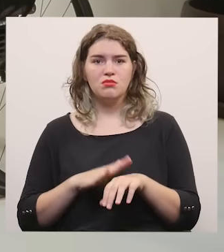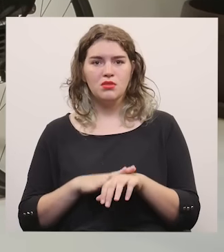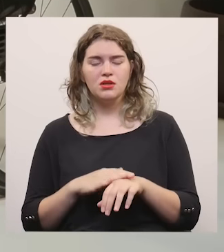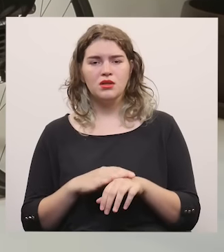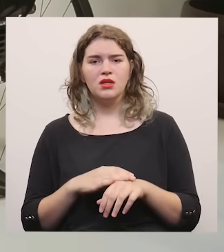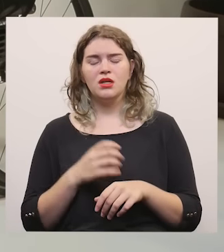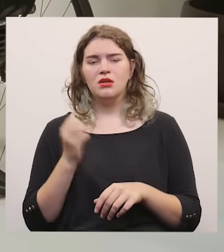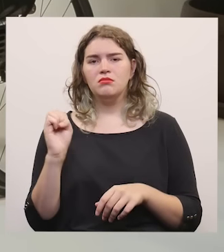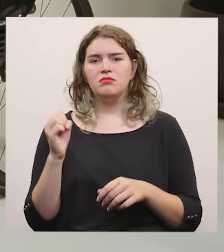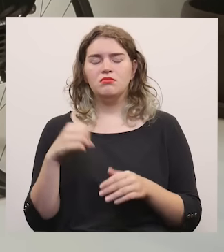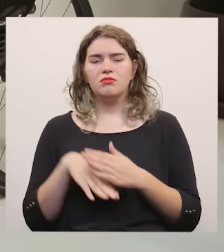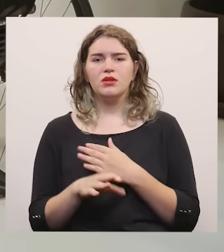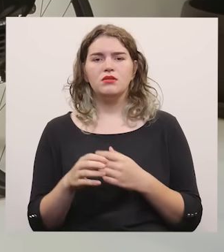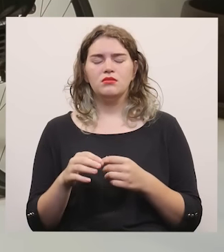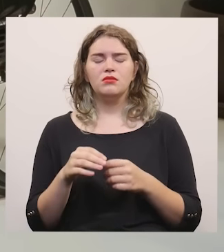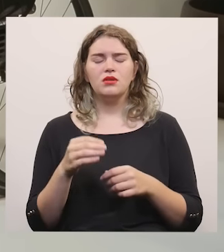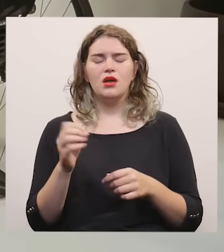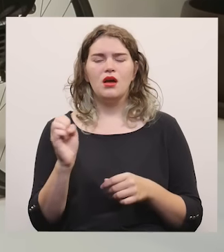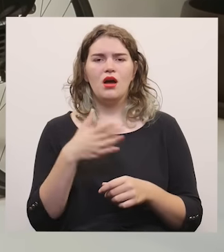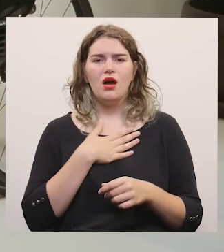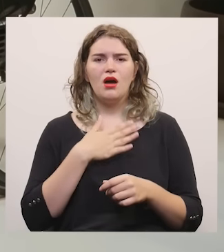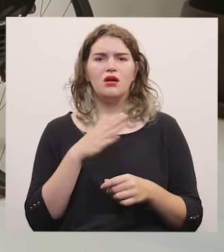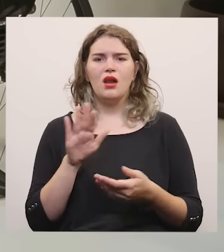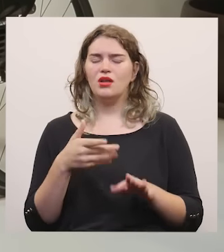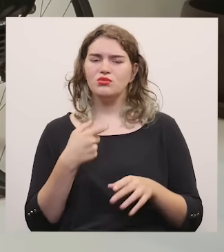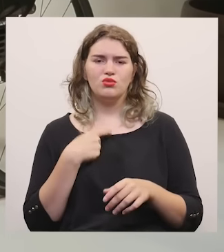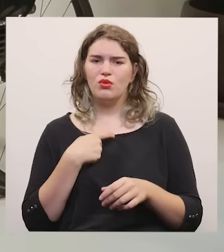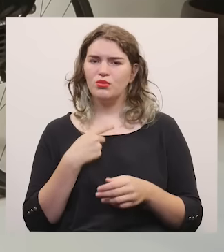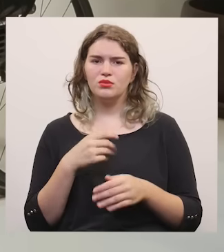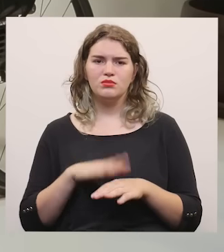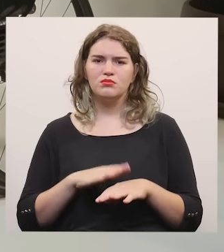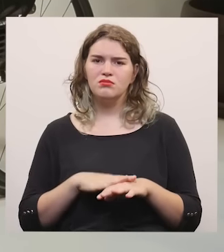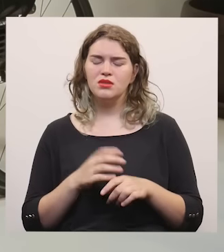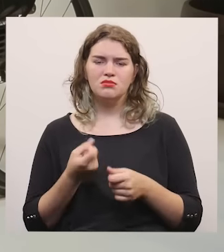miști mâinile tot prin harul lui Dumnezeu, pentru că nici mâinile nu le-am putut mișca la început.